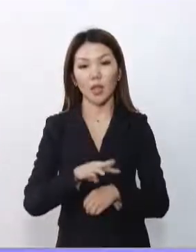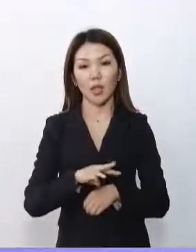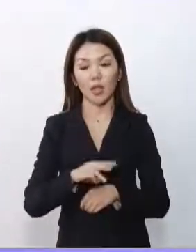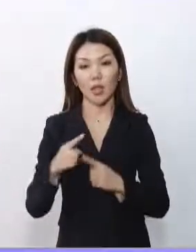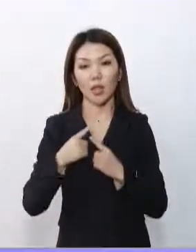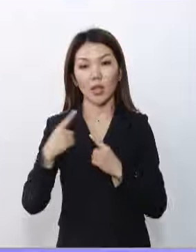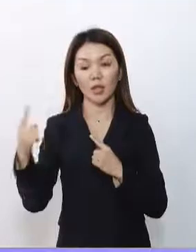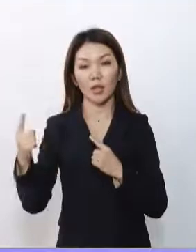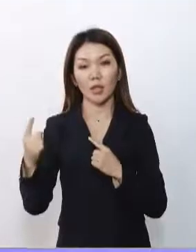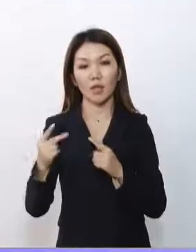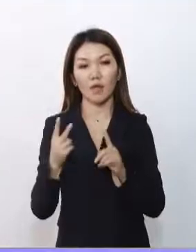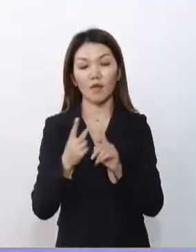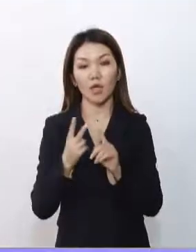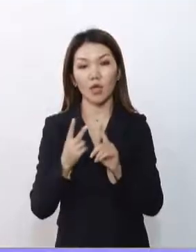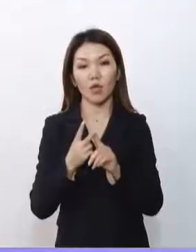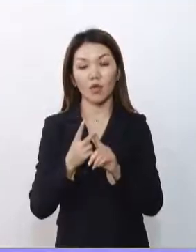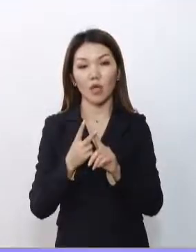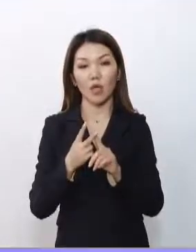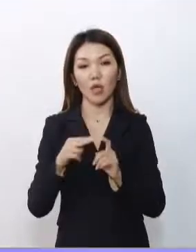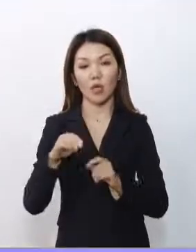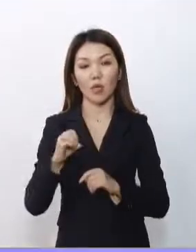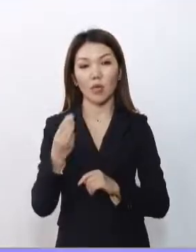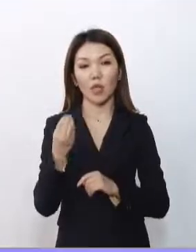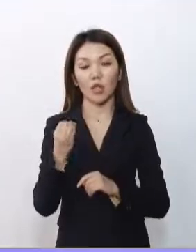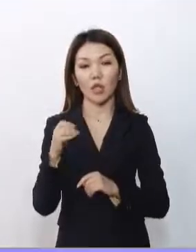расстояния 2 пешехода